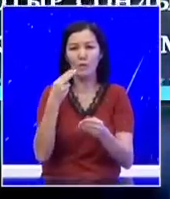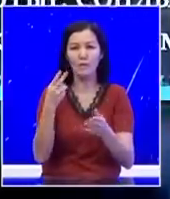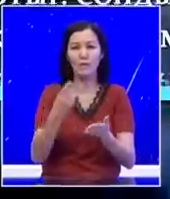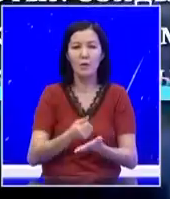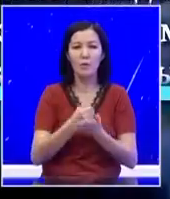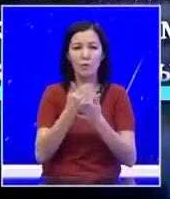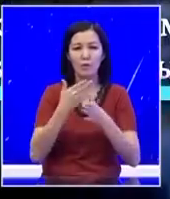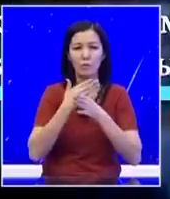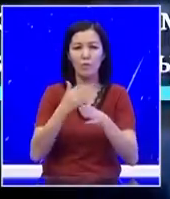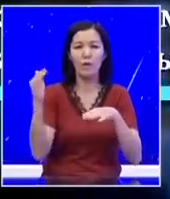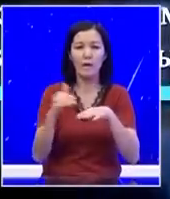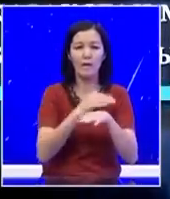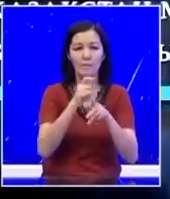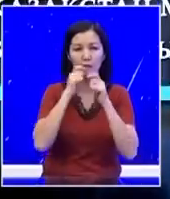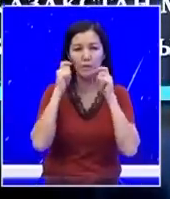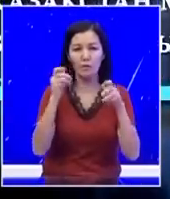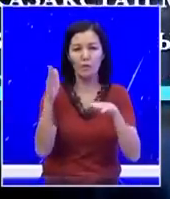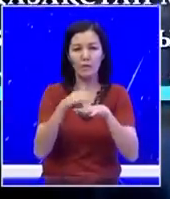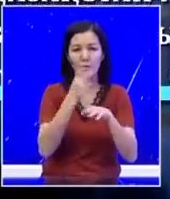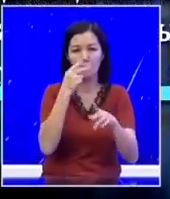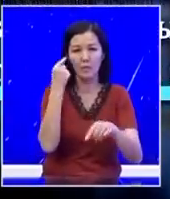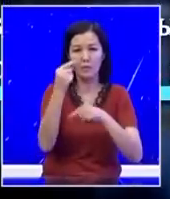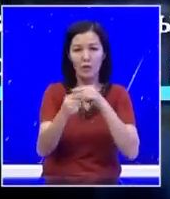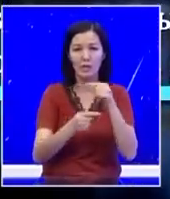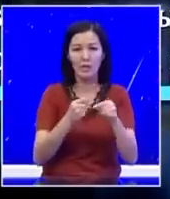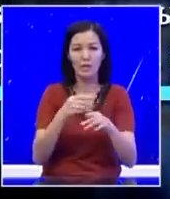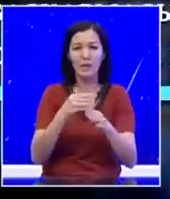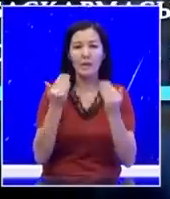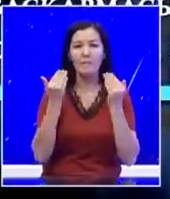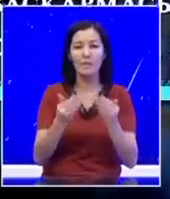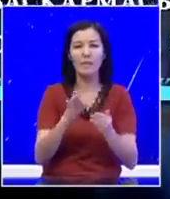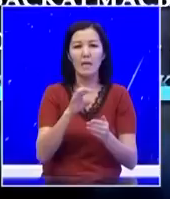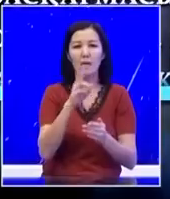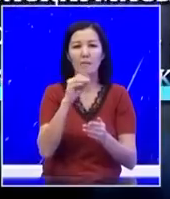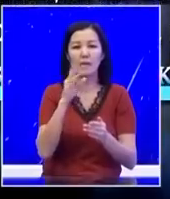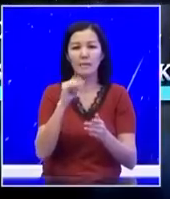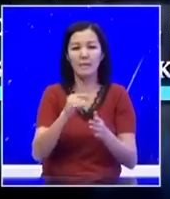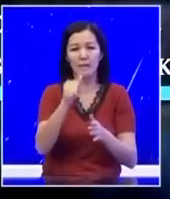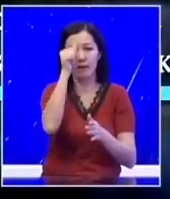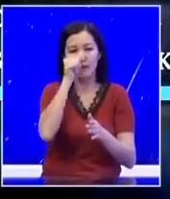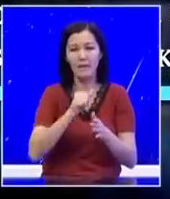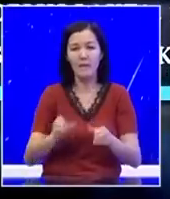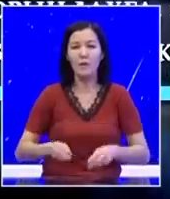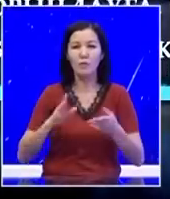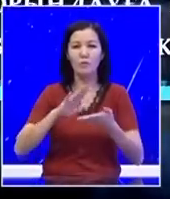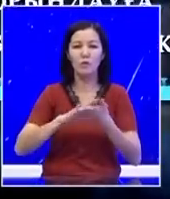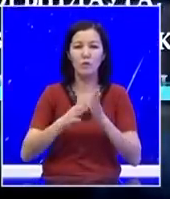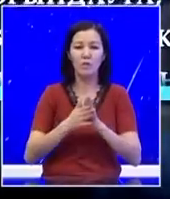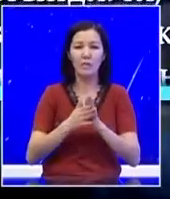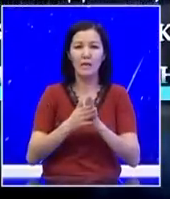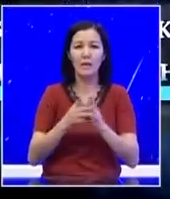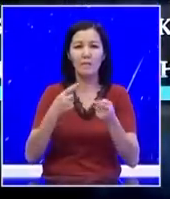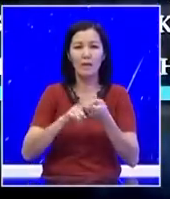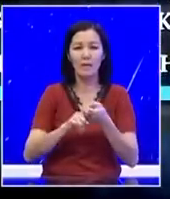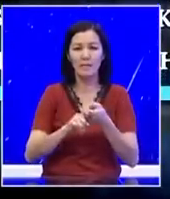қолдап, қайырымдылық көрсету игі дәстүрге айналды. Өкінішке қарай, биылғы Рамазан айы төтенше жағдай кезеңіне тұспа-тұс келіп